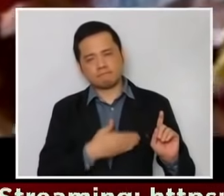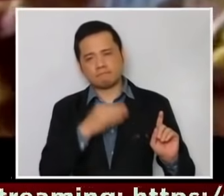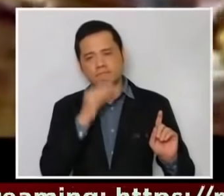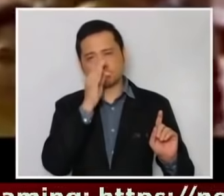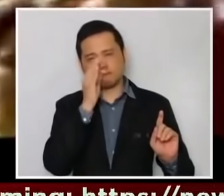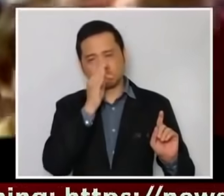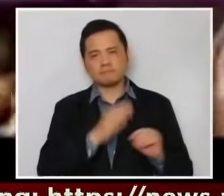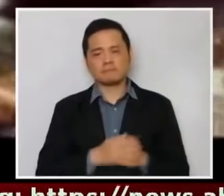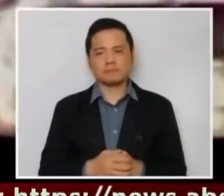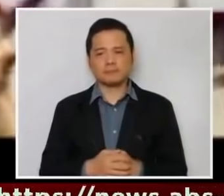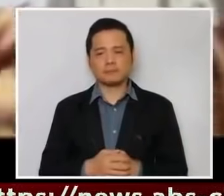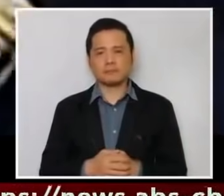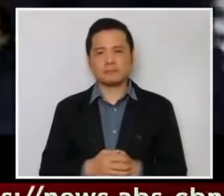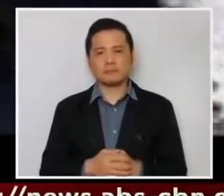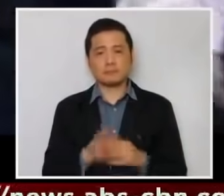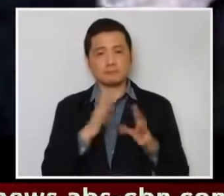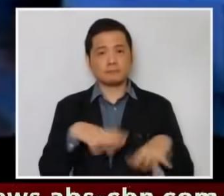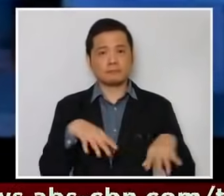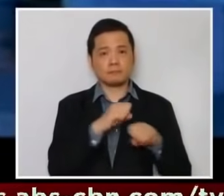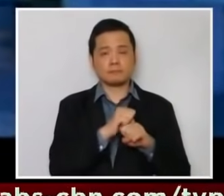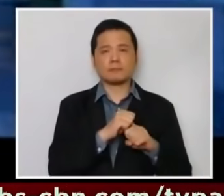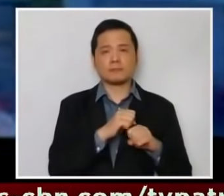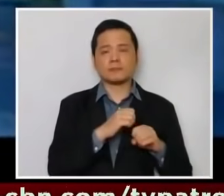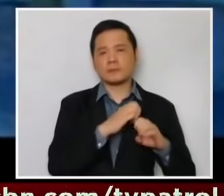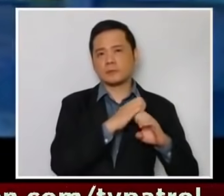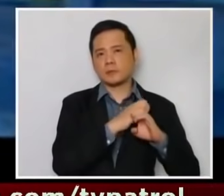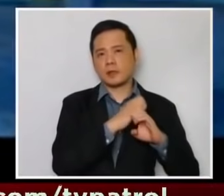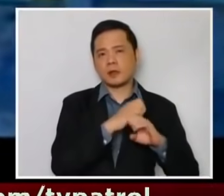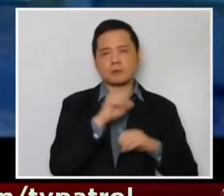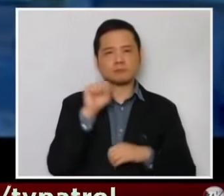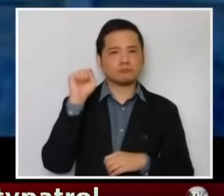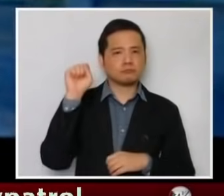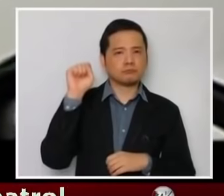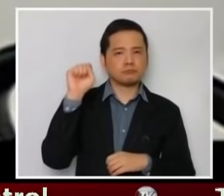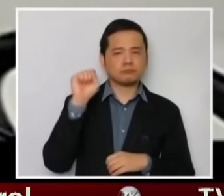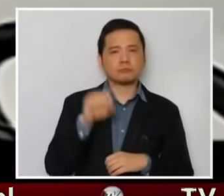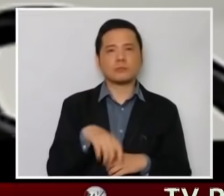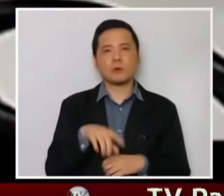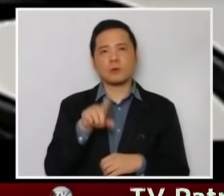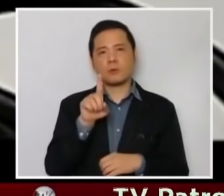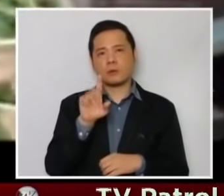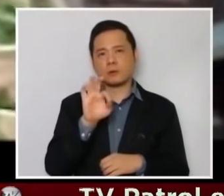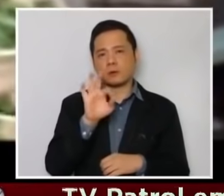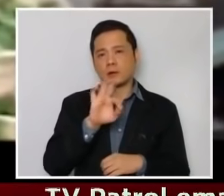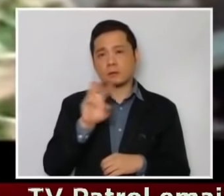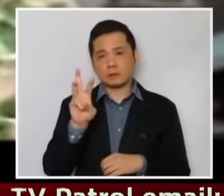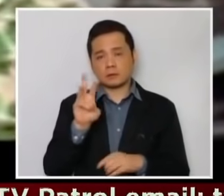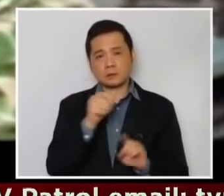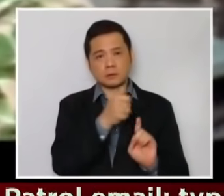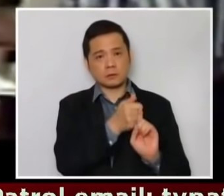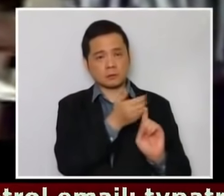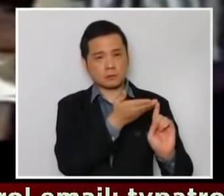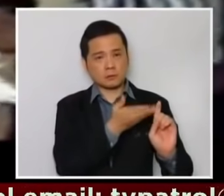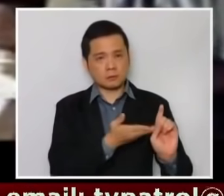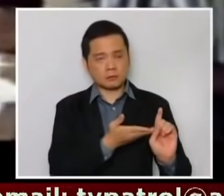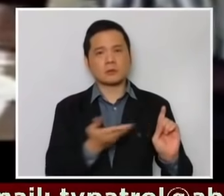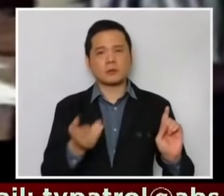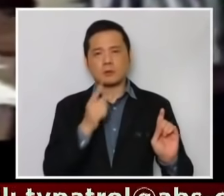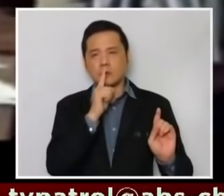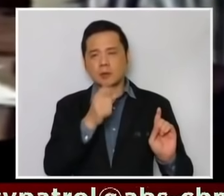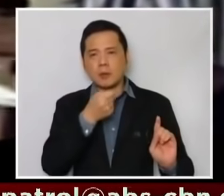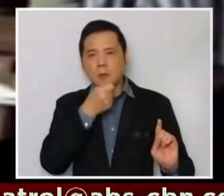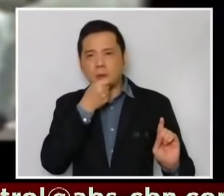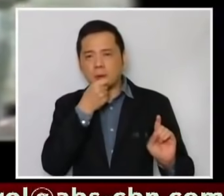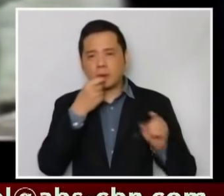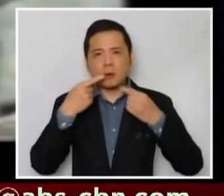Matapos ang EDSA Revolution noong 1986, isa si Kabayan sa mga naging boses ng malayang mamamayan